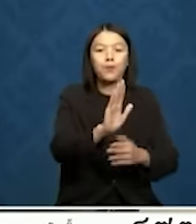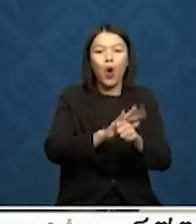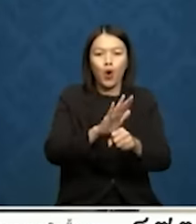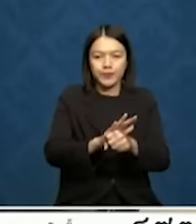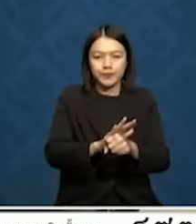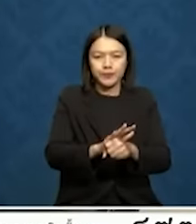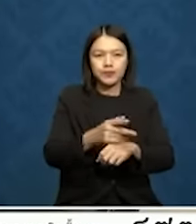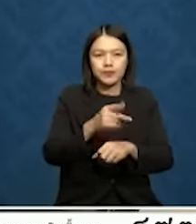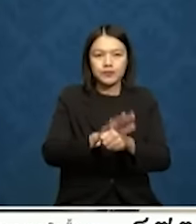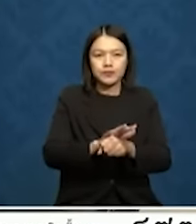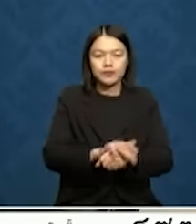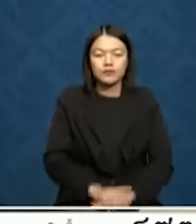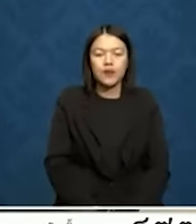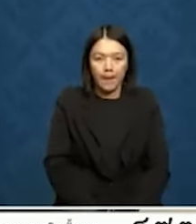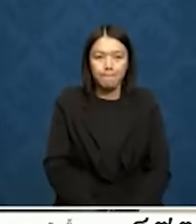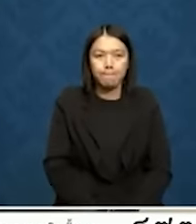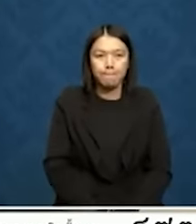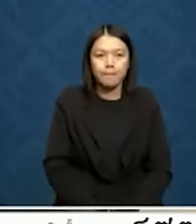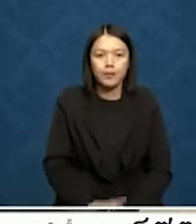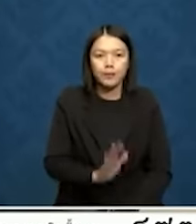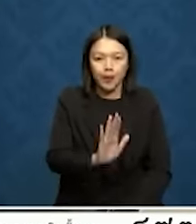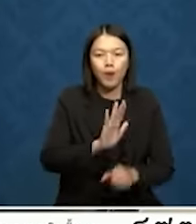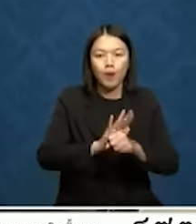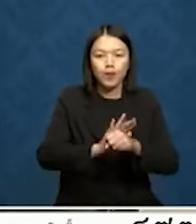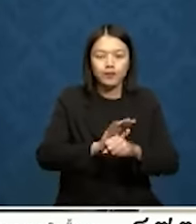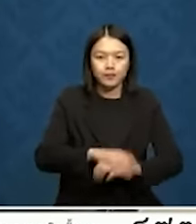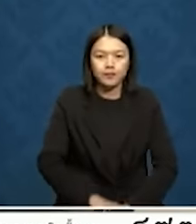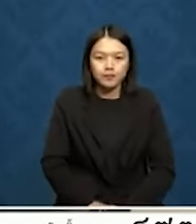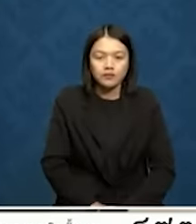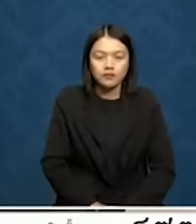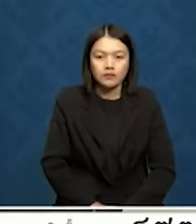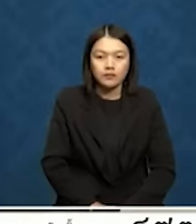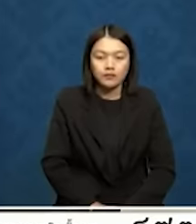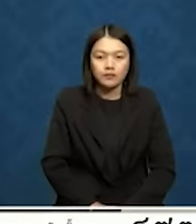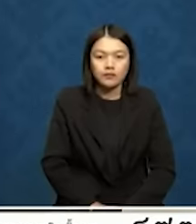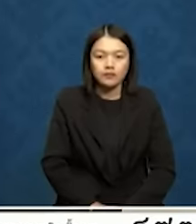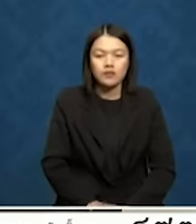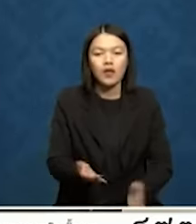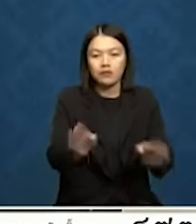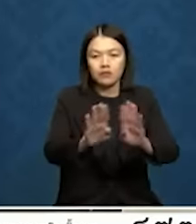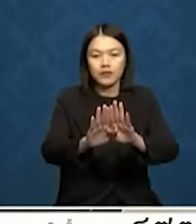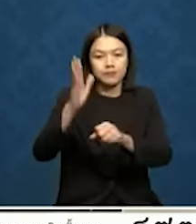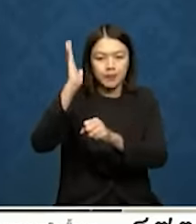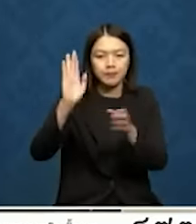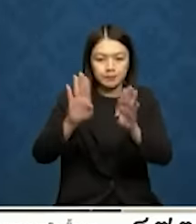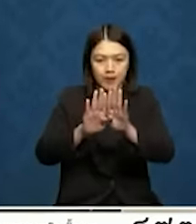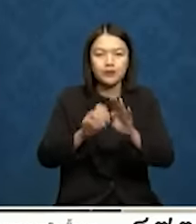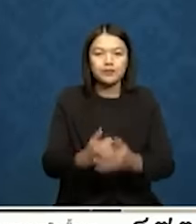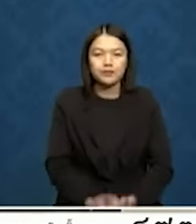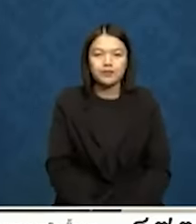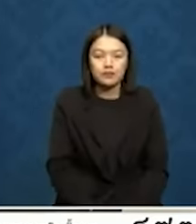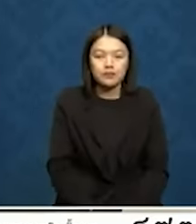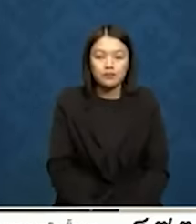ครับ ต้องทำงานด้วย ครับครับ ไปกับรัฐบาลด้วยความพร้อมเพรียงกันครับขอบคุณคร ับเราปิดการอภิปรายตามที่ตกลงกันแล้วนะ